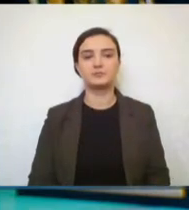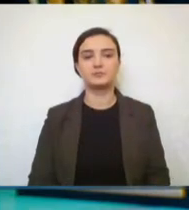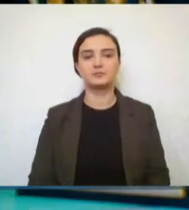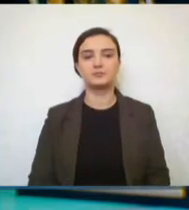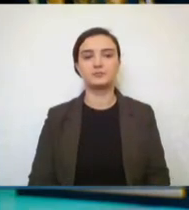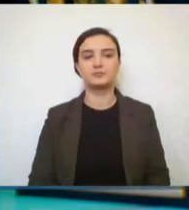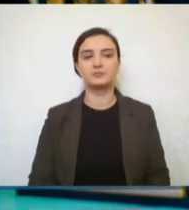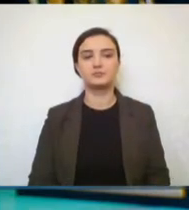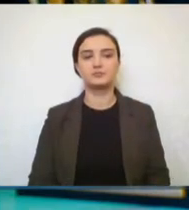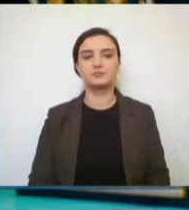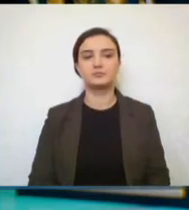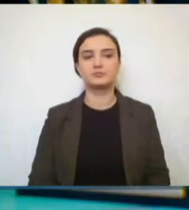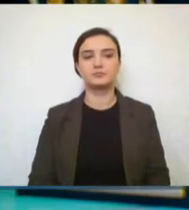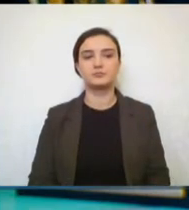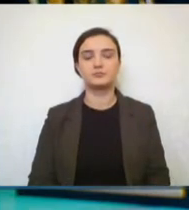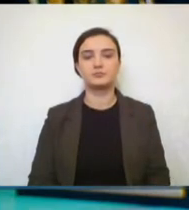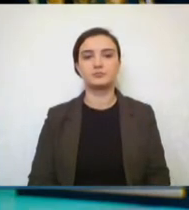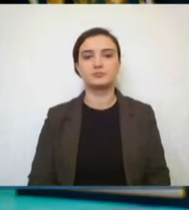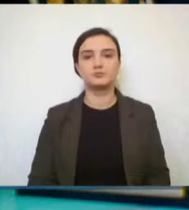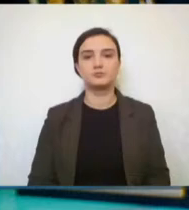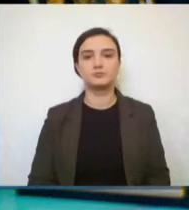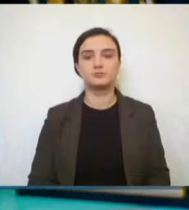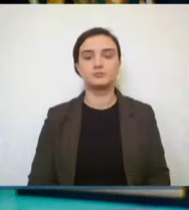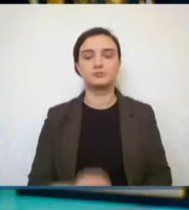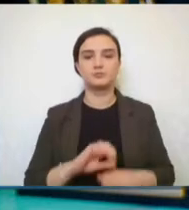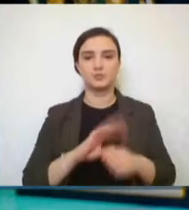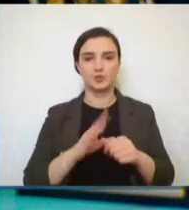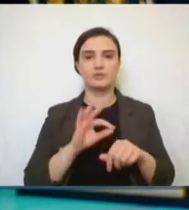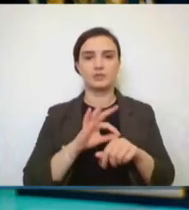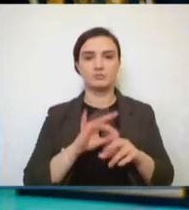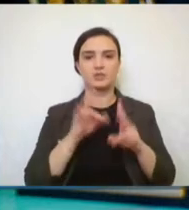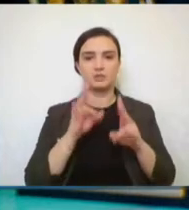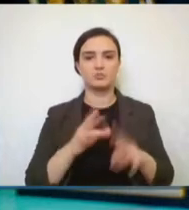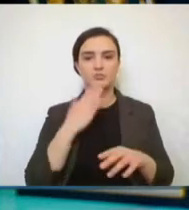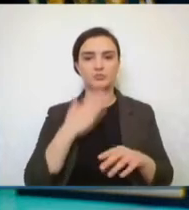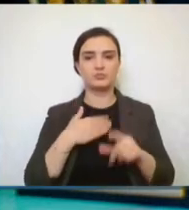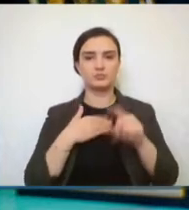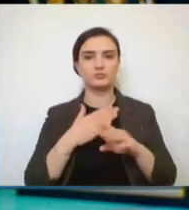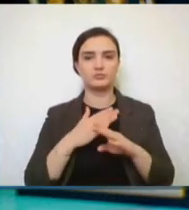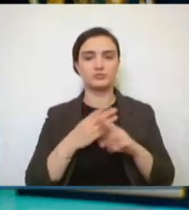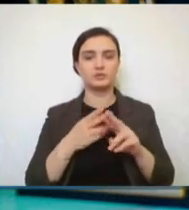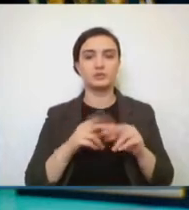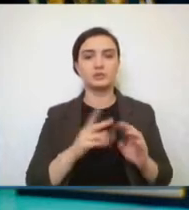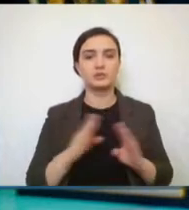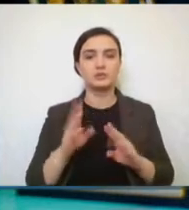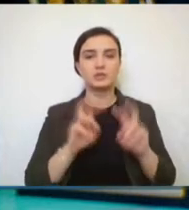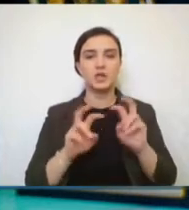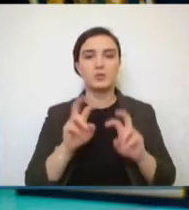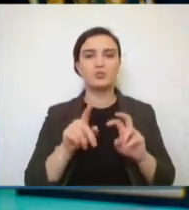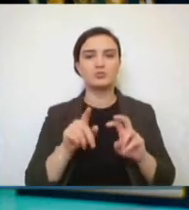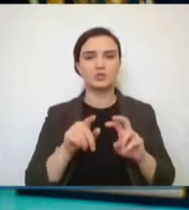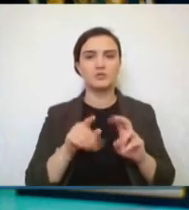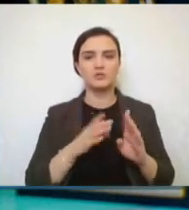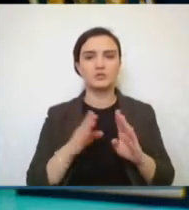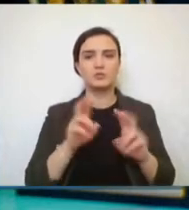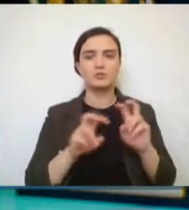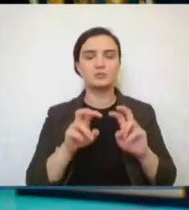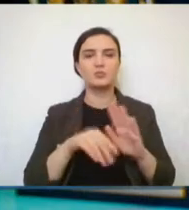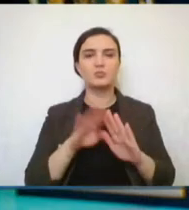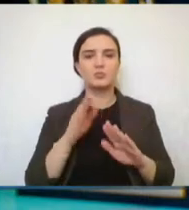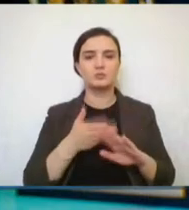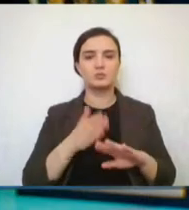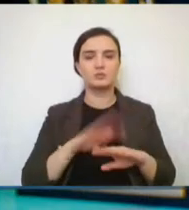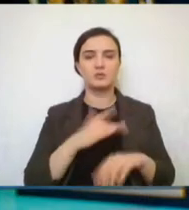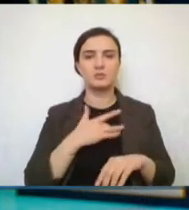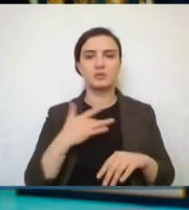ახასიათებს COVID ინფიცირებულ პაციენტს, მაშინ ეს გამოსავალიც უფრო მძიმდება, იმიტომ რომ წარმოიდგინეთ ფილტვების დაზიანებას,